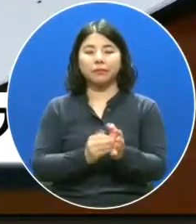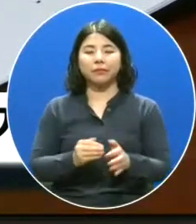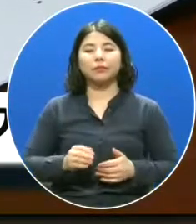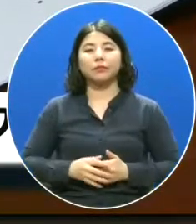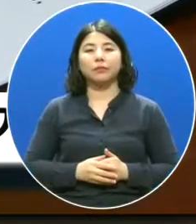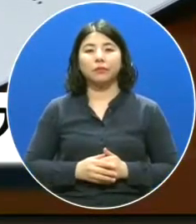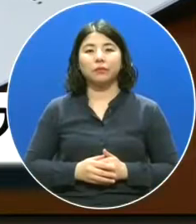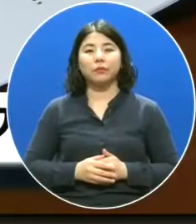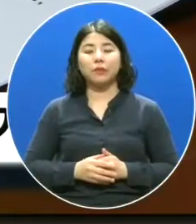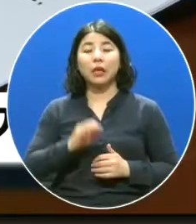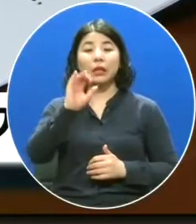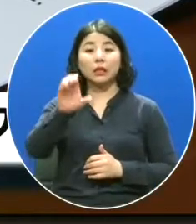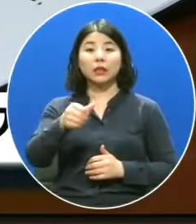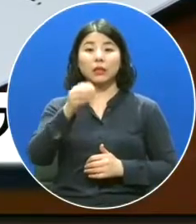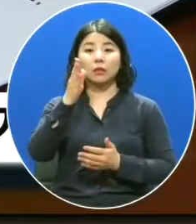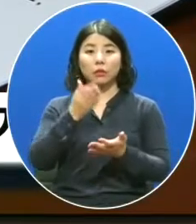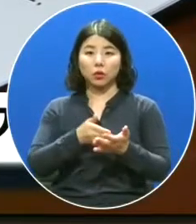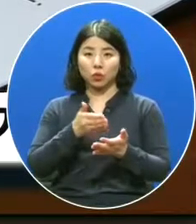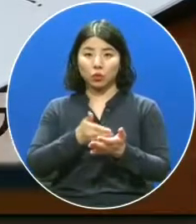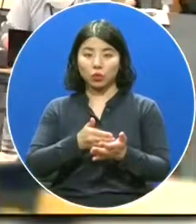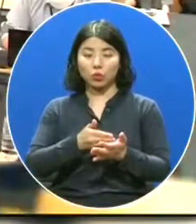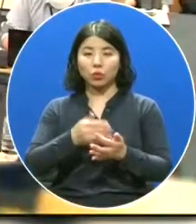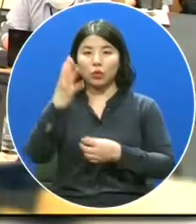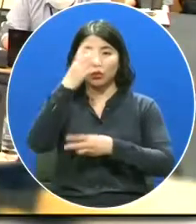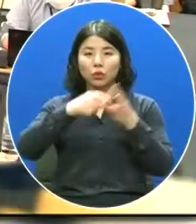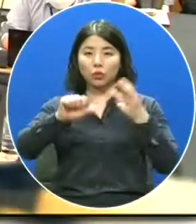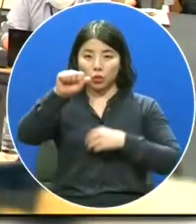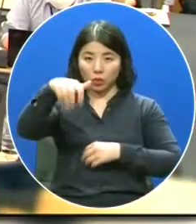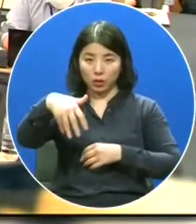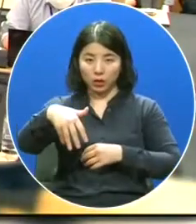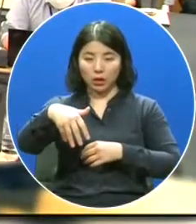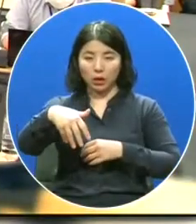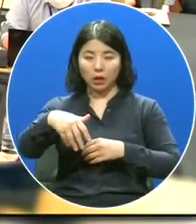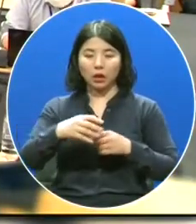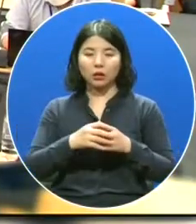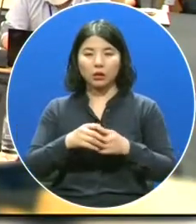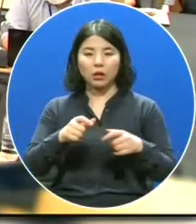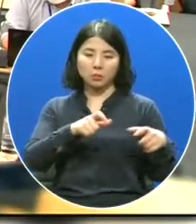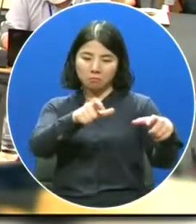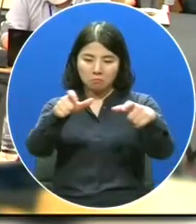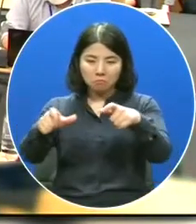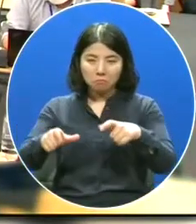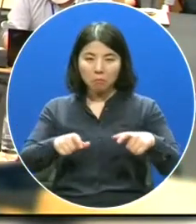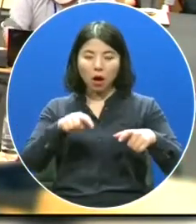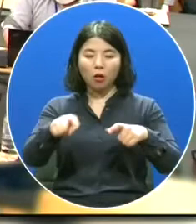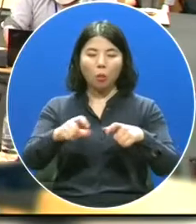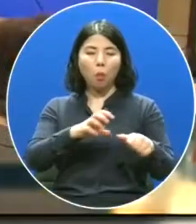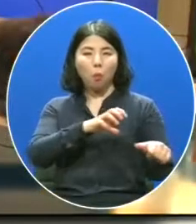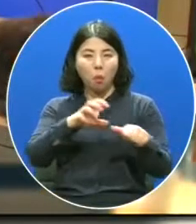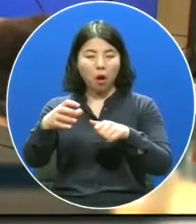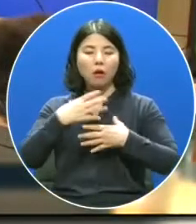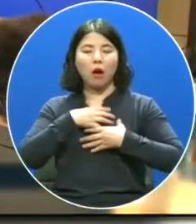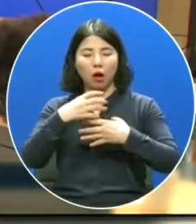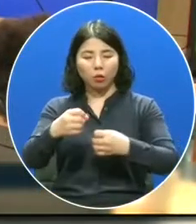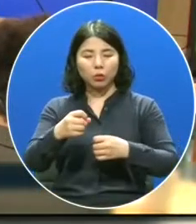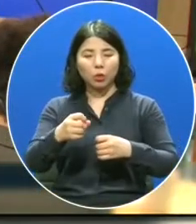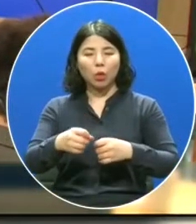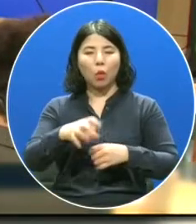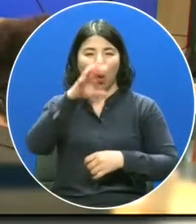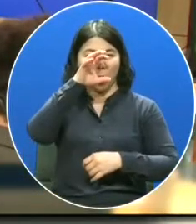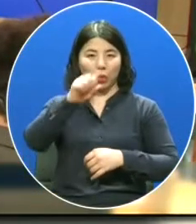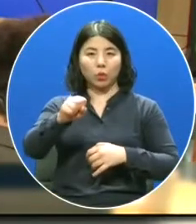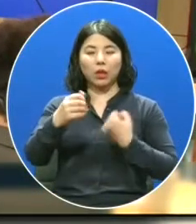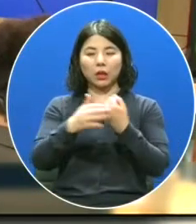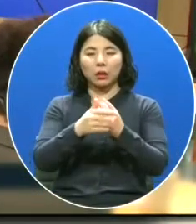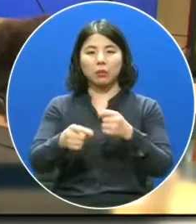전해졌습니다. CJB 뉴스에 따르면 청주 옥창이 지리학적 안정성과 활용성 등에서 뛰어난 여건을